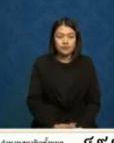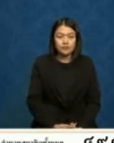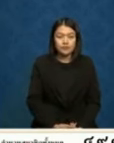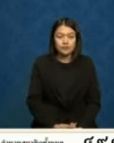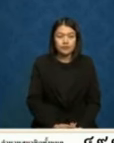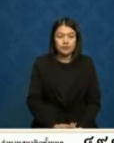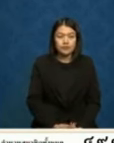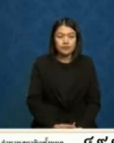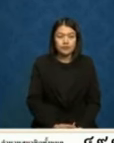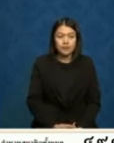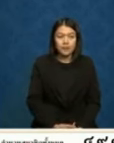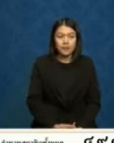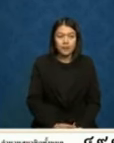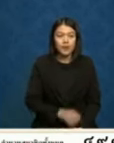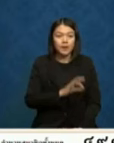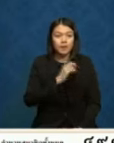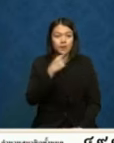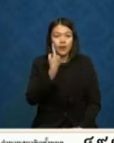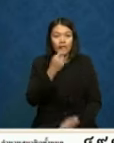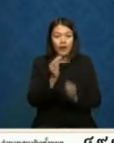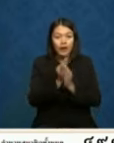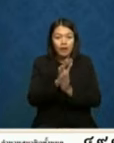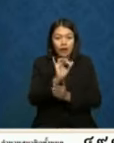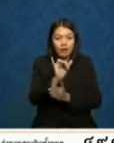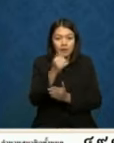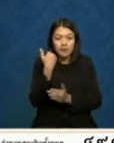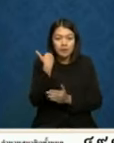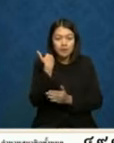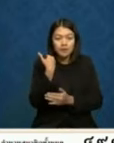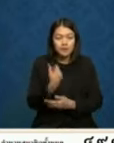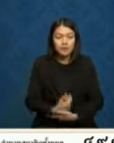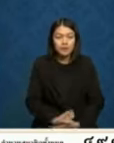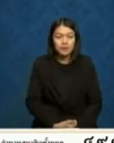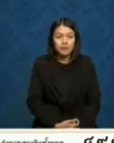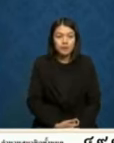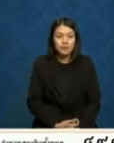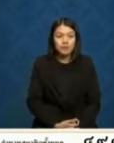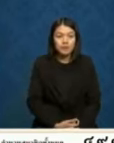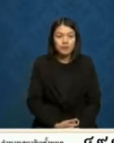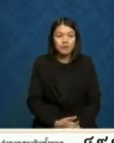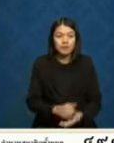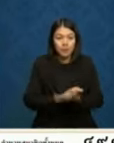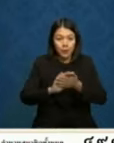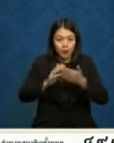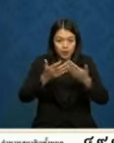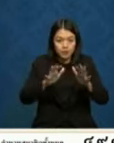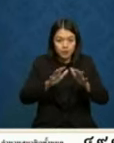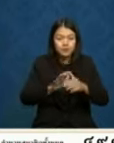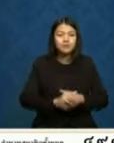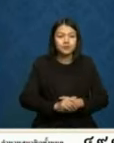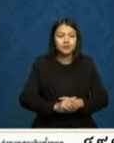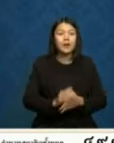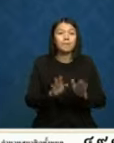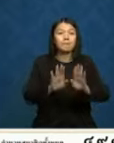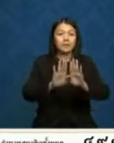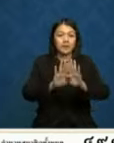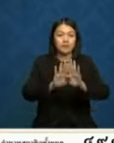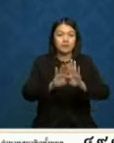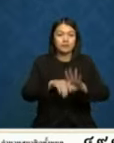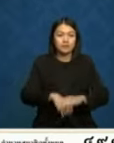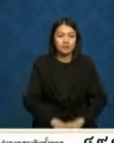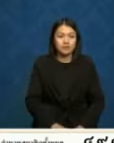มีท่านสมาชิกท่านใดยังไม่ได้ลงคะแนนครับลงทุกท่านแล้วนะครับก็ปิดการลงคะแน